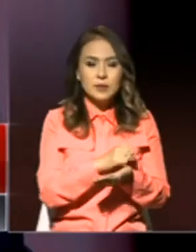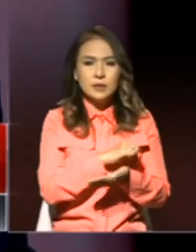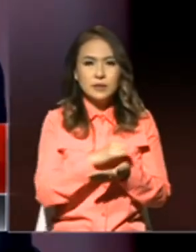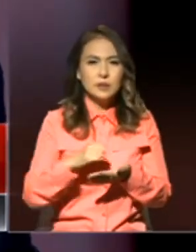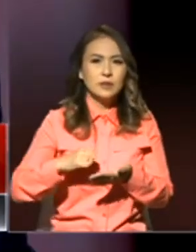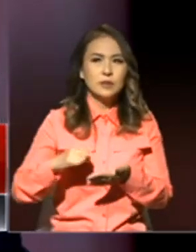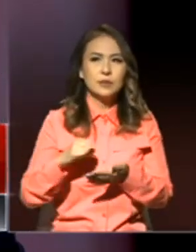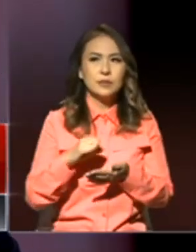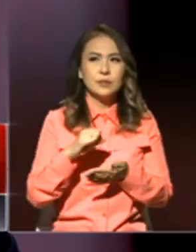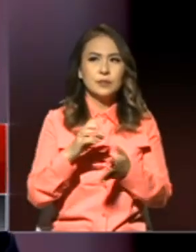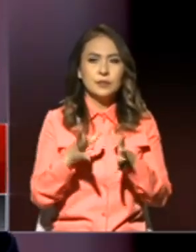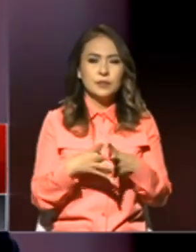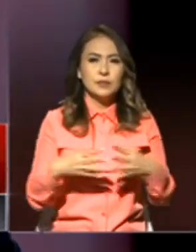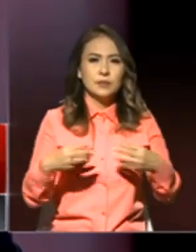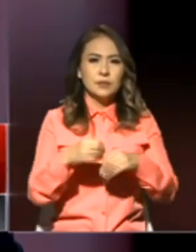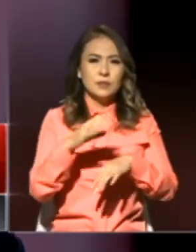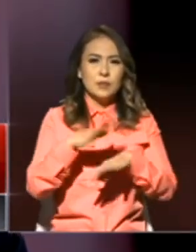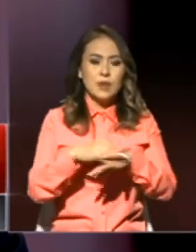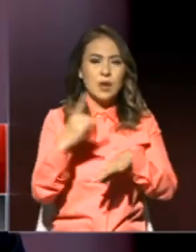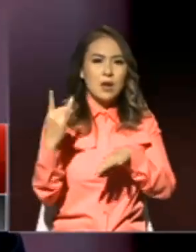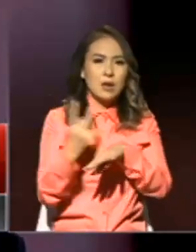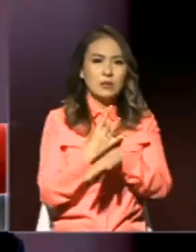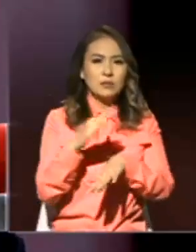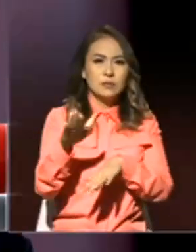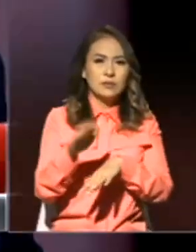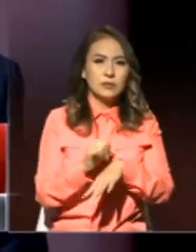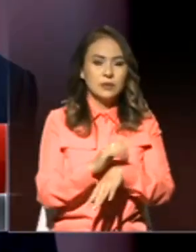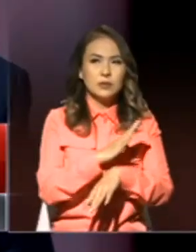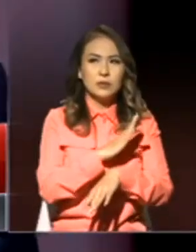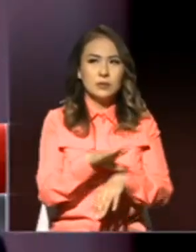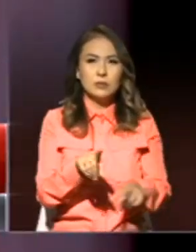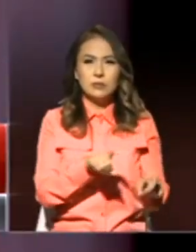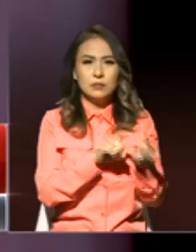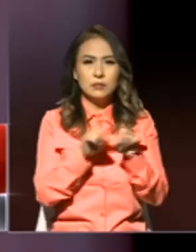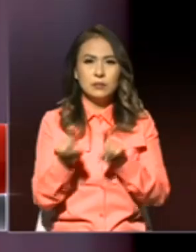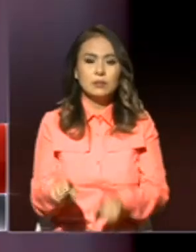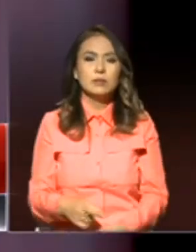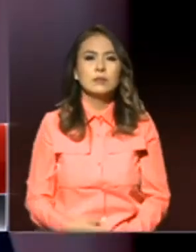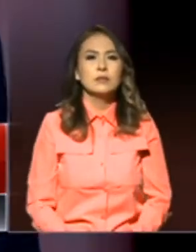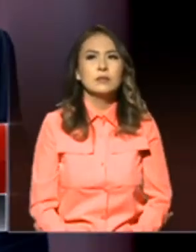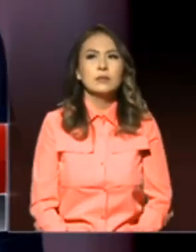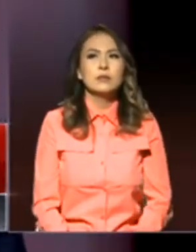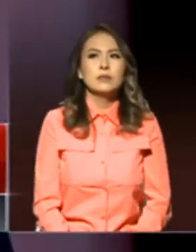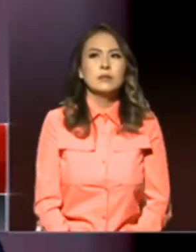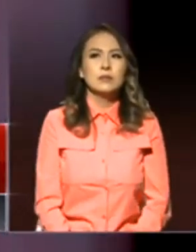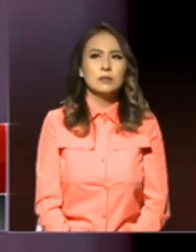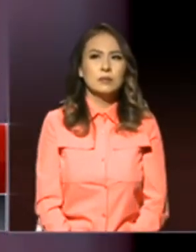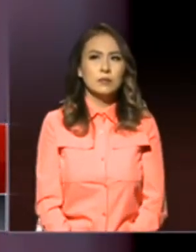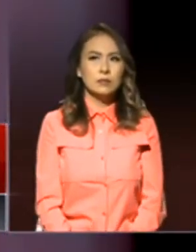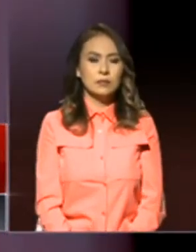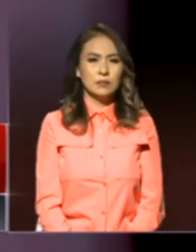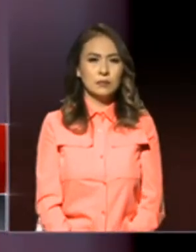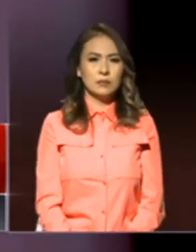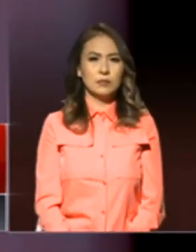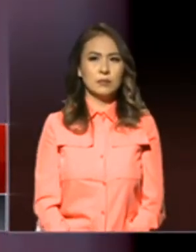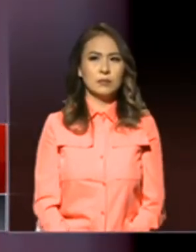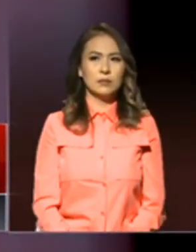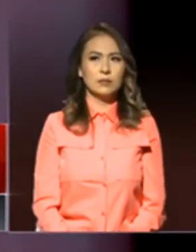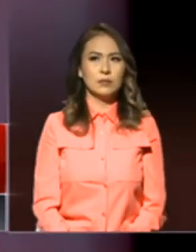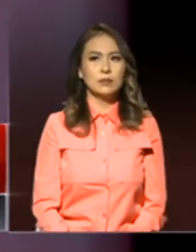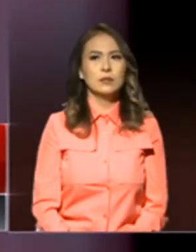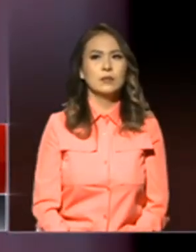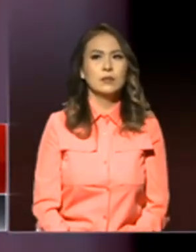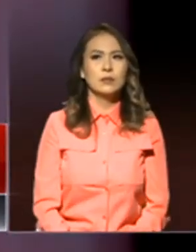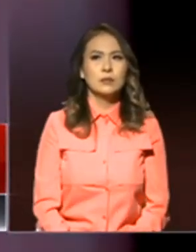азаматтардың барлығына отбасы банктен бір рет несие алуға болады деген модельге әлі көшкен жоқпыз. Нешін жеткізбеу керек екенін айтып кетейін. Мына жақта қарсы болып